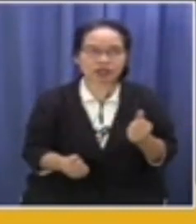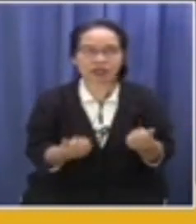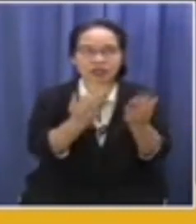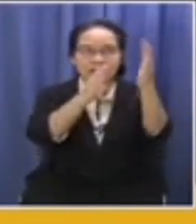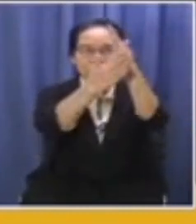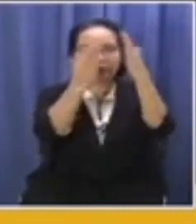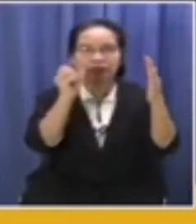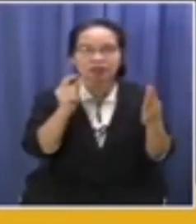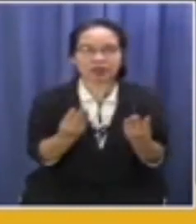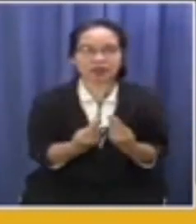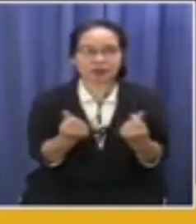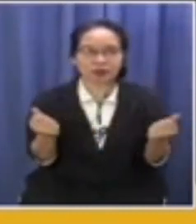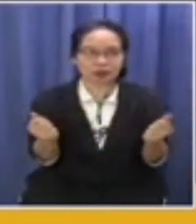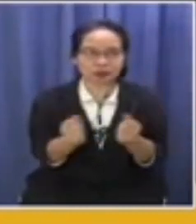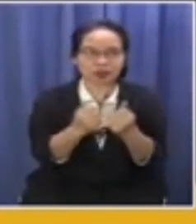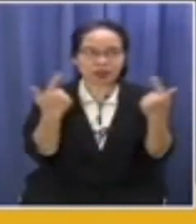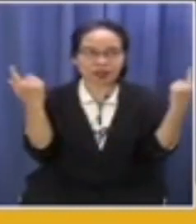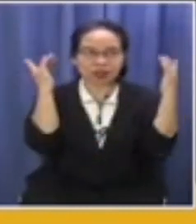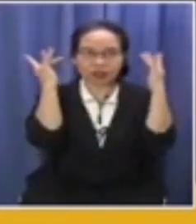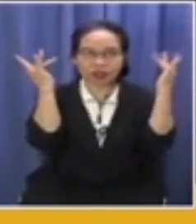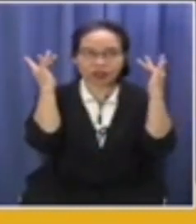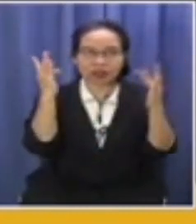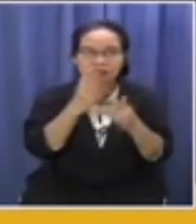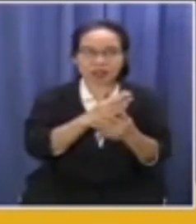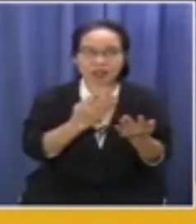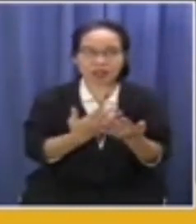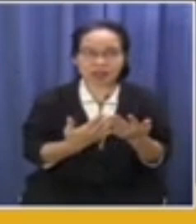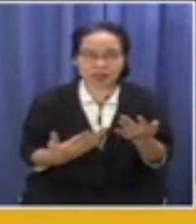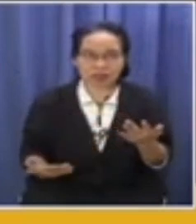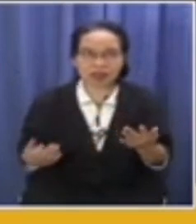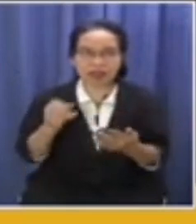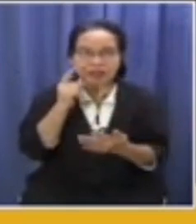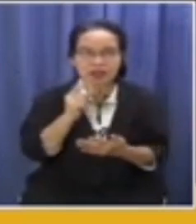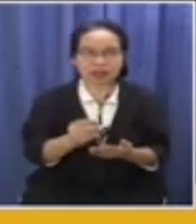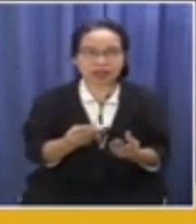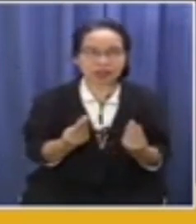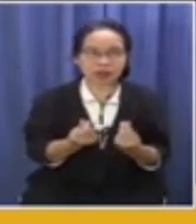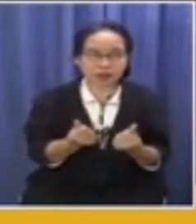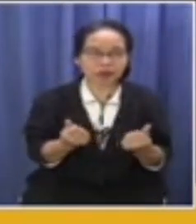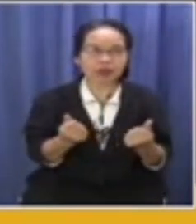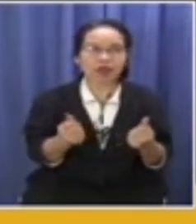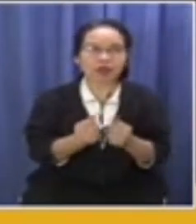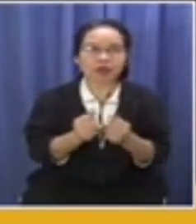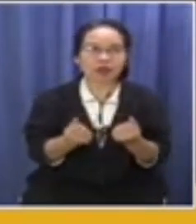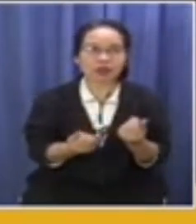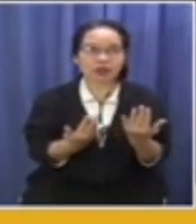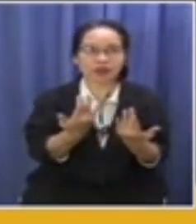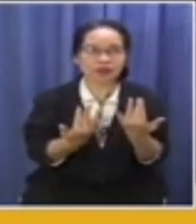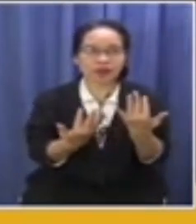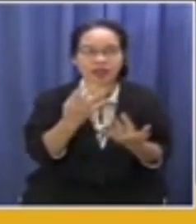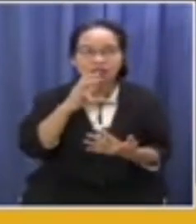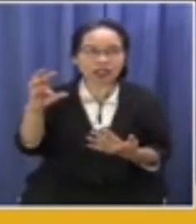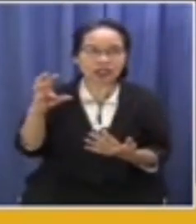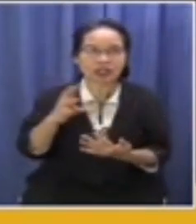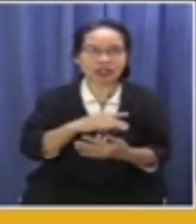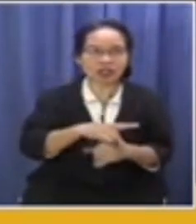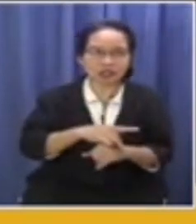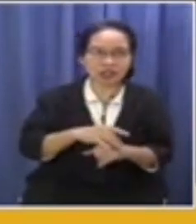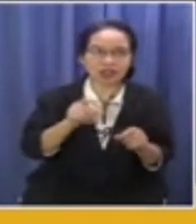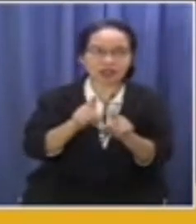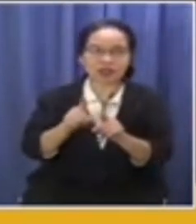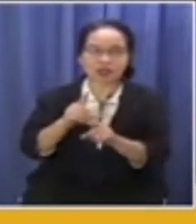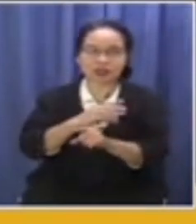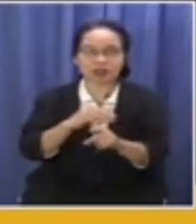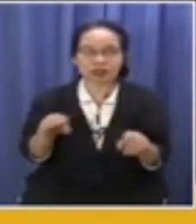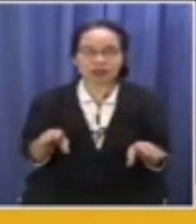mapaparam na kasabay ng malaking Ugong ang mga bagay sa langit mapupugnaw Sa matinding init ang